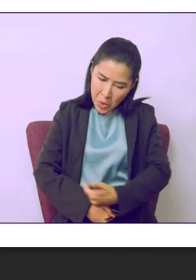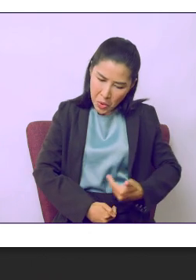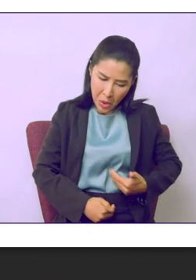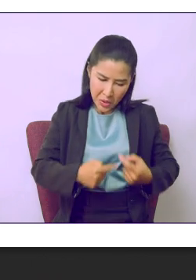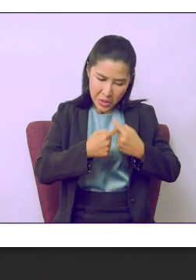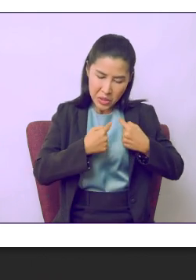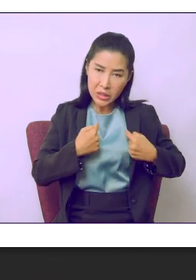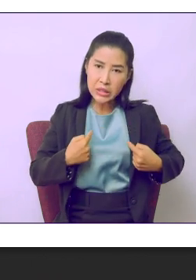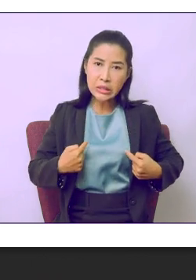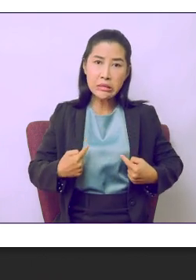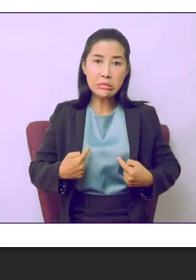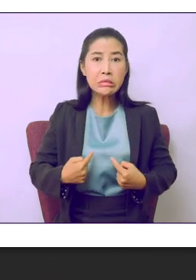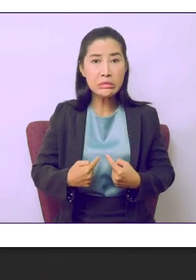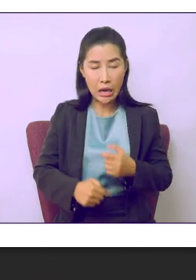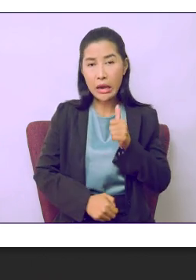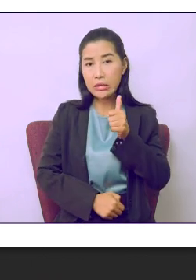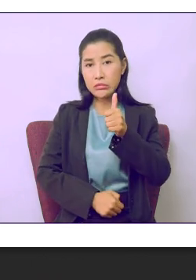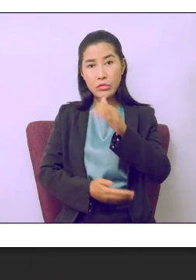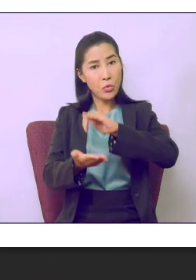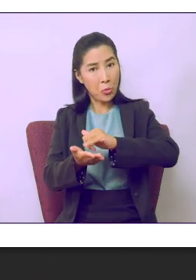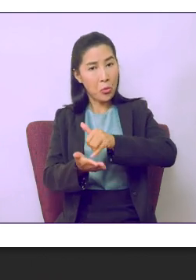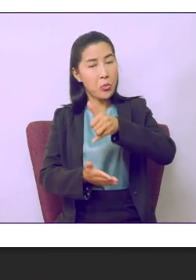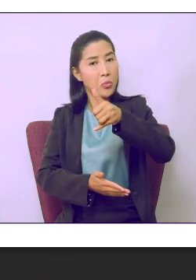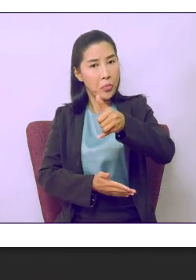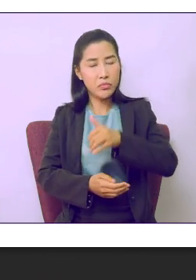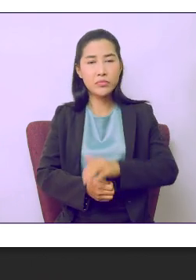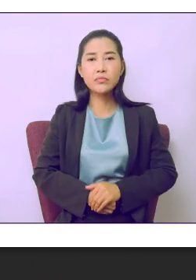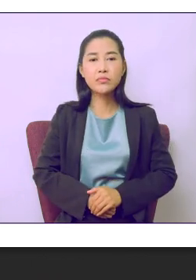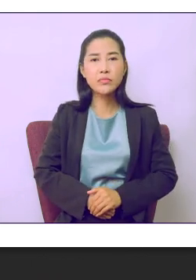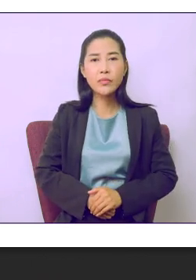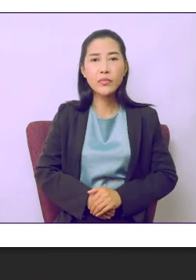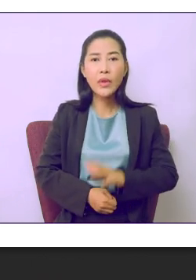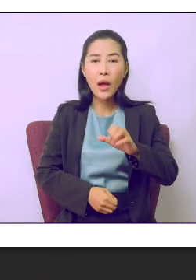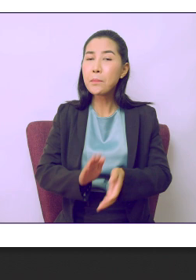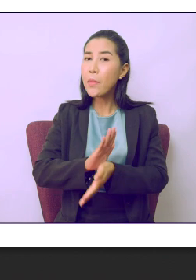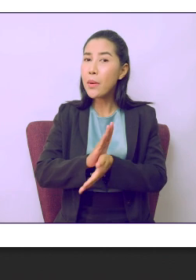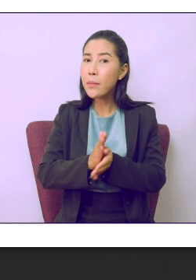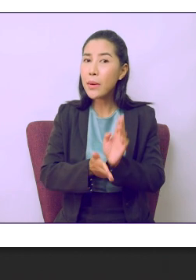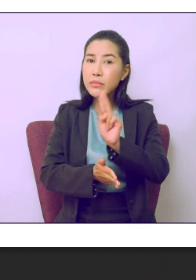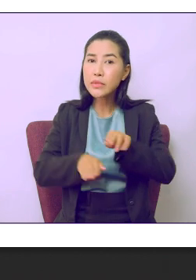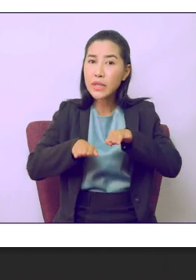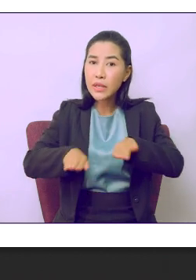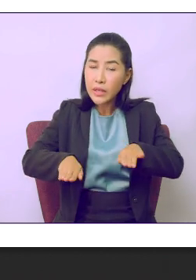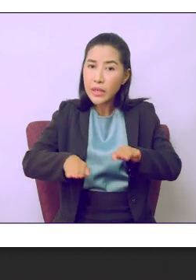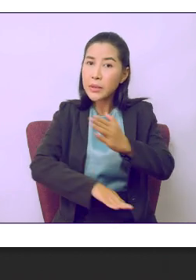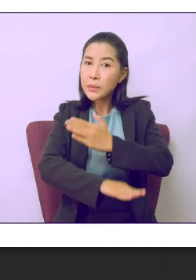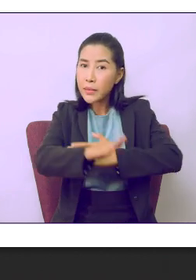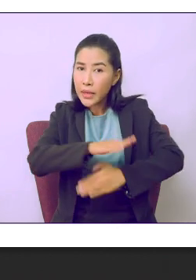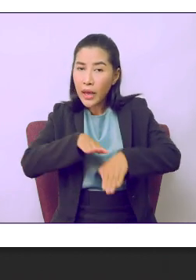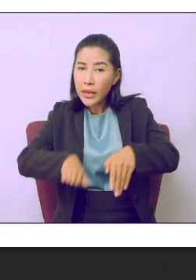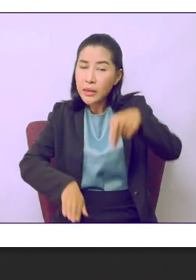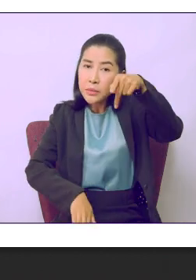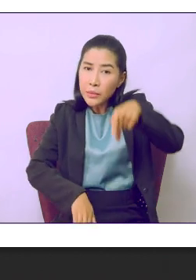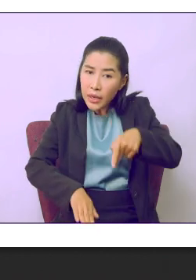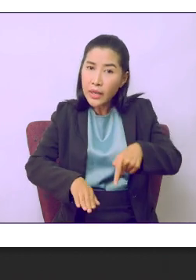กายและจิตใจนะครับอย่างสมดุลนะครับครับเหมาะแล้วก็เหมาะกับเอาไปใช้กับเด็กพิเศษเนาะทั้งเด็กสมองพิการเด็ก